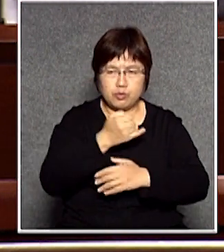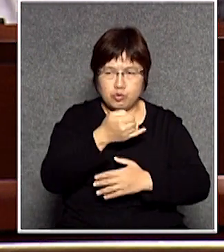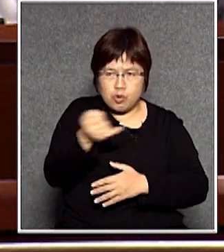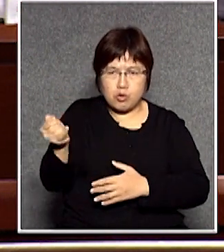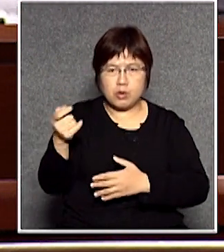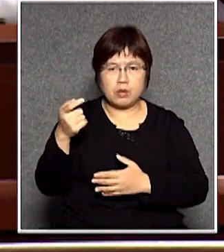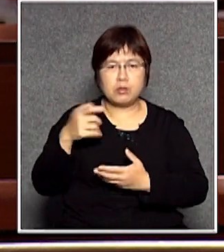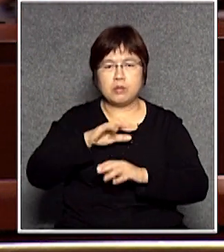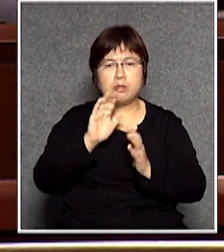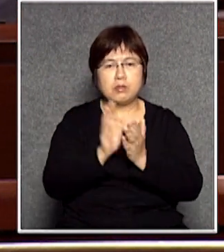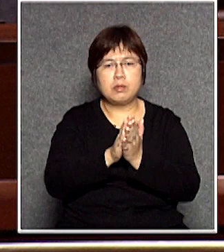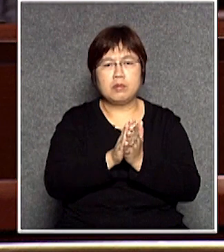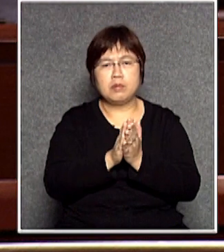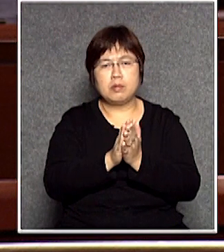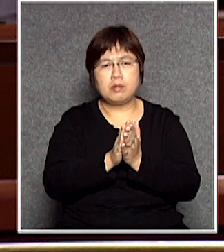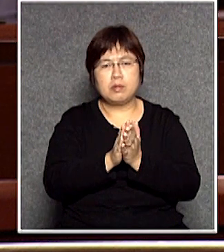部被